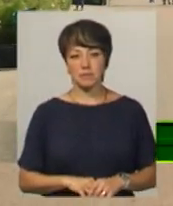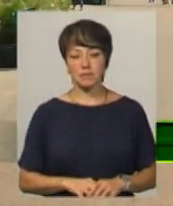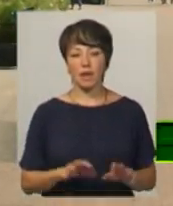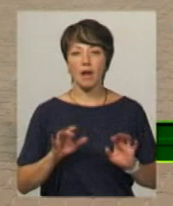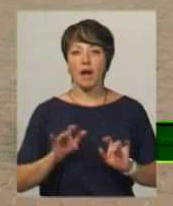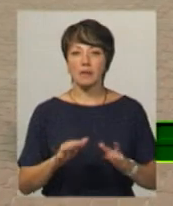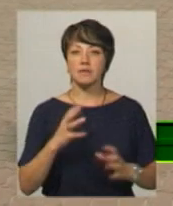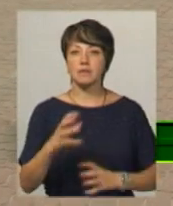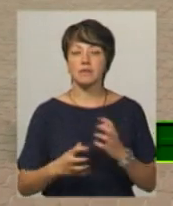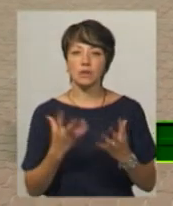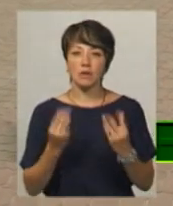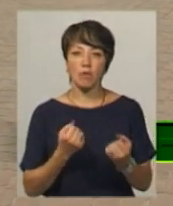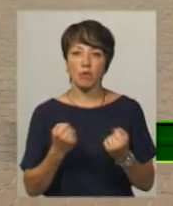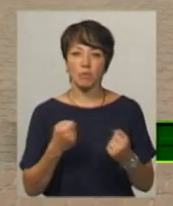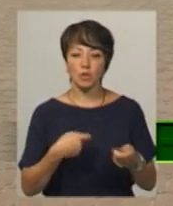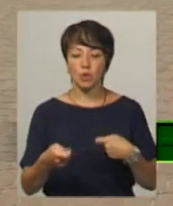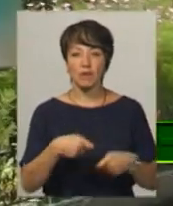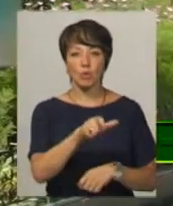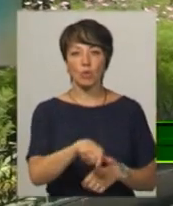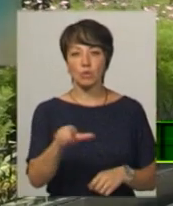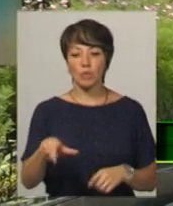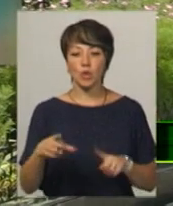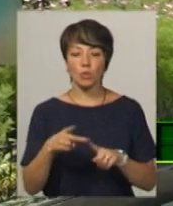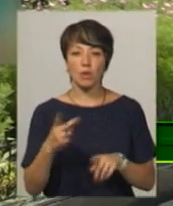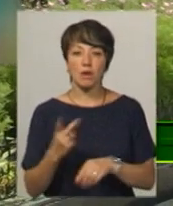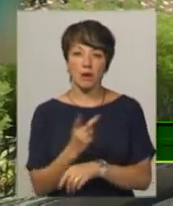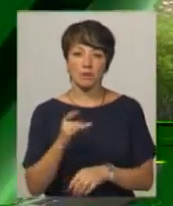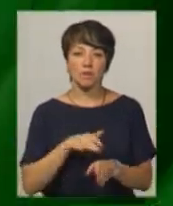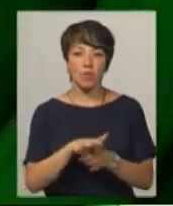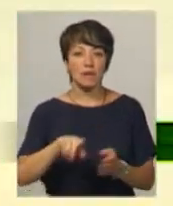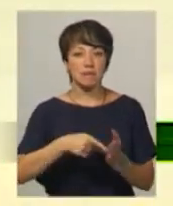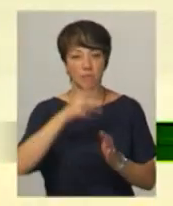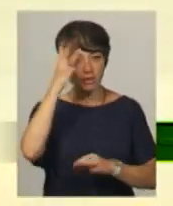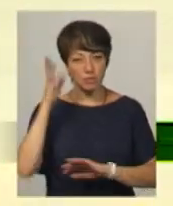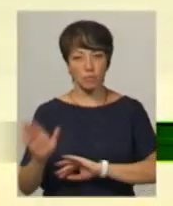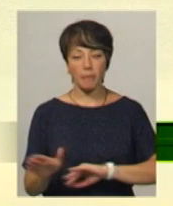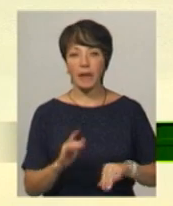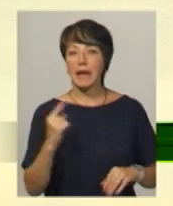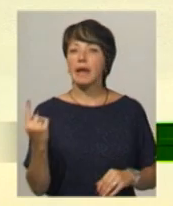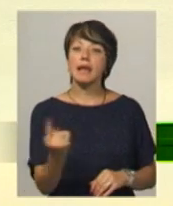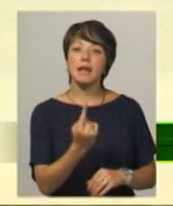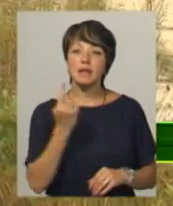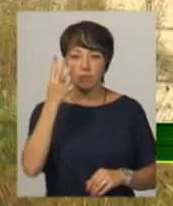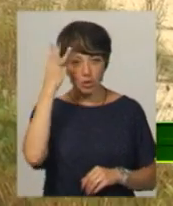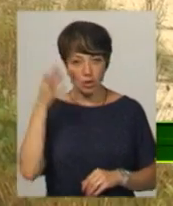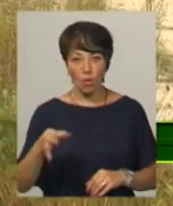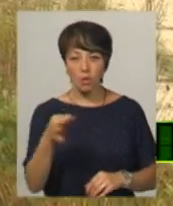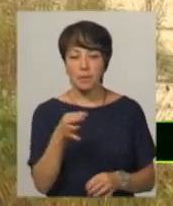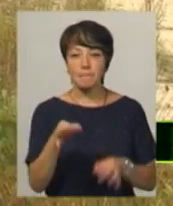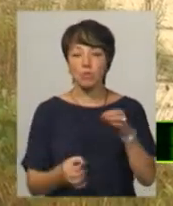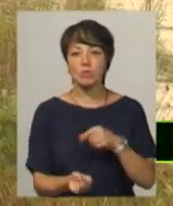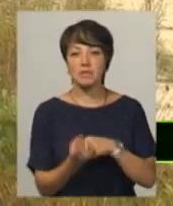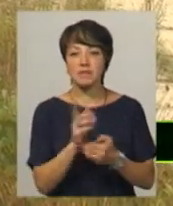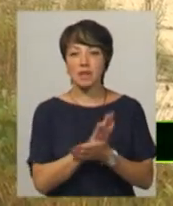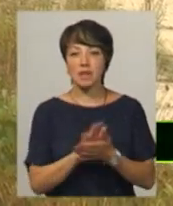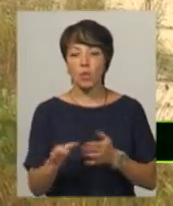Акція до Всесвітнього дня боротьби з торгівлею людьми вдруге відбулася у Хмельницькому. Єдине на Хмельниччині озеро природного походження, святе